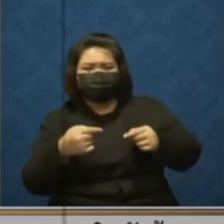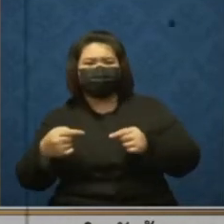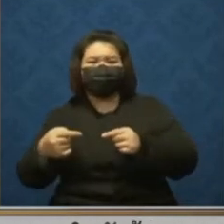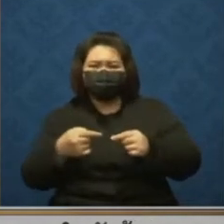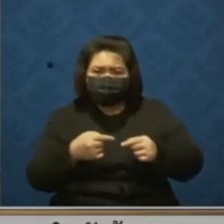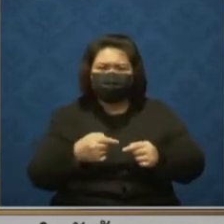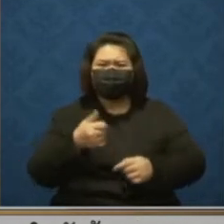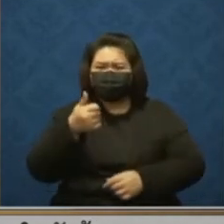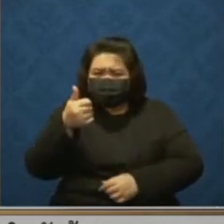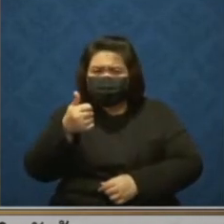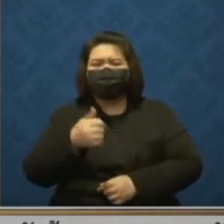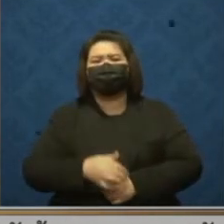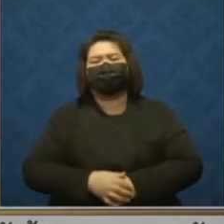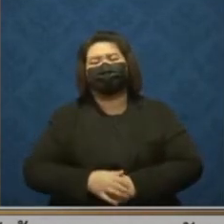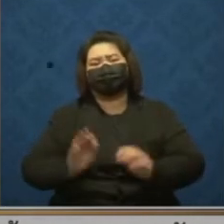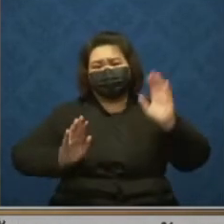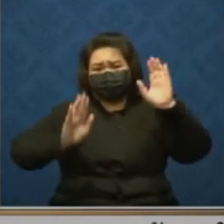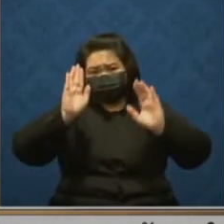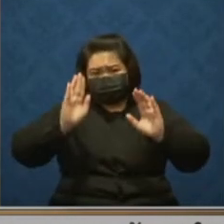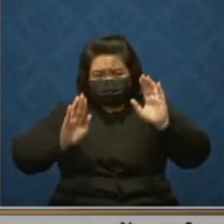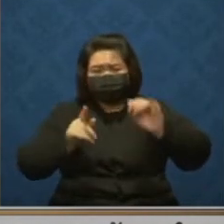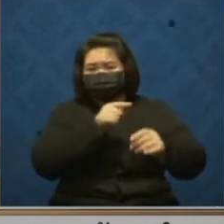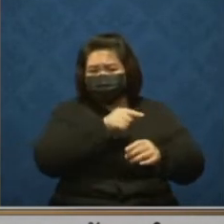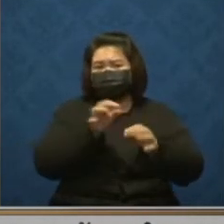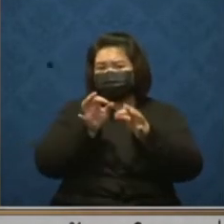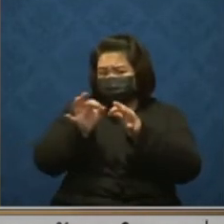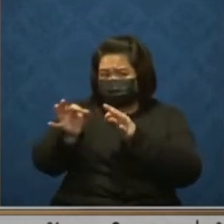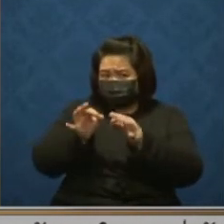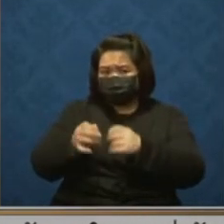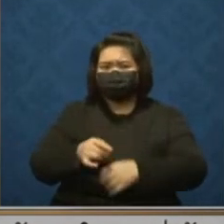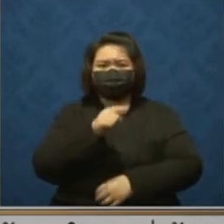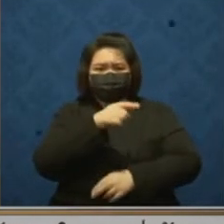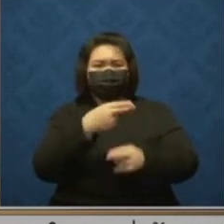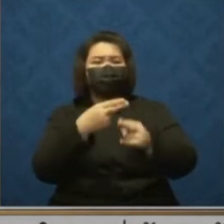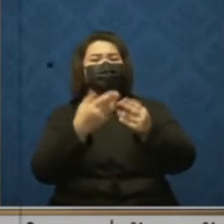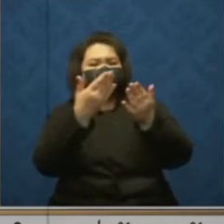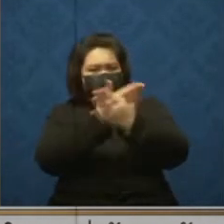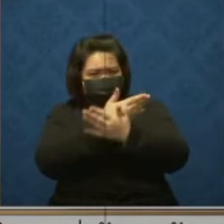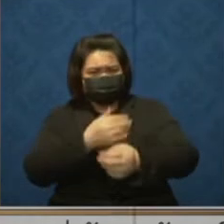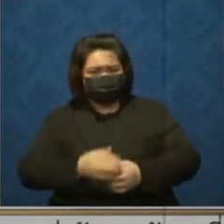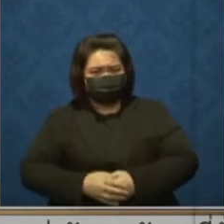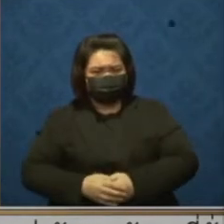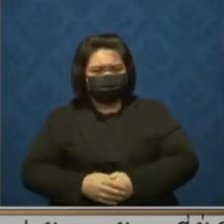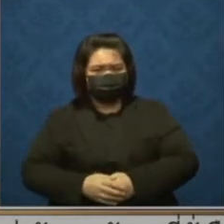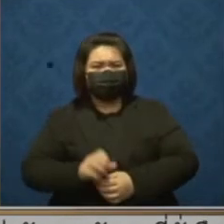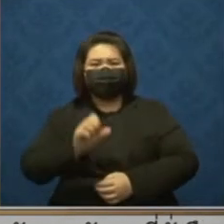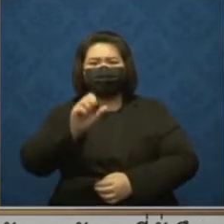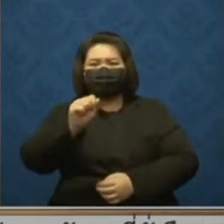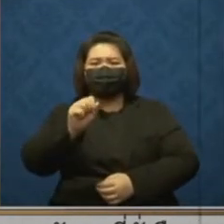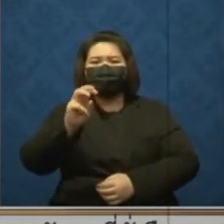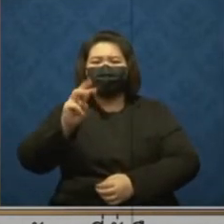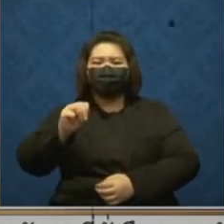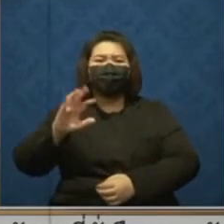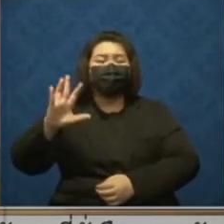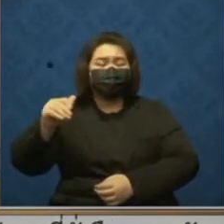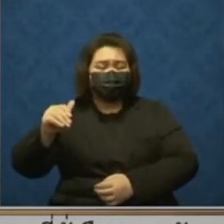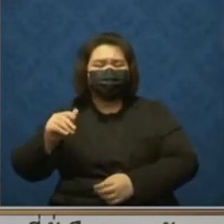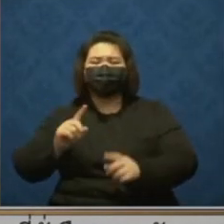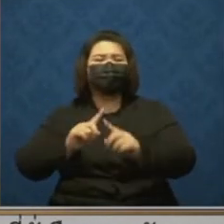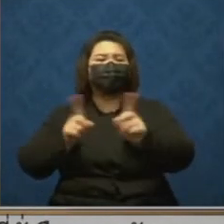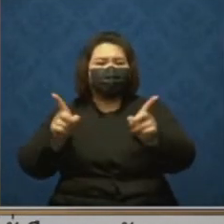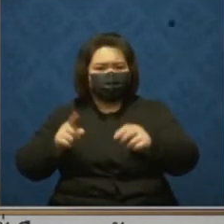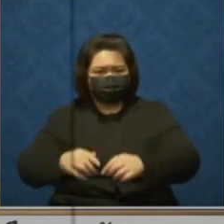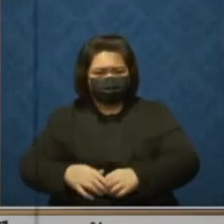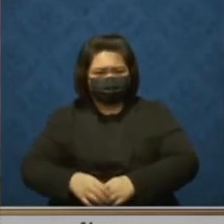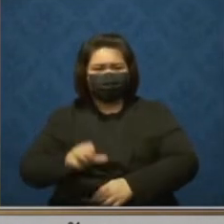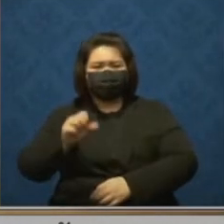ประชาธิปไตยเพราะฉะนั้นผมคิดว่าต้องไปเปลี่ยนชื่อครับจะใช้นะครับสภาความมั่นคงแห่งชาติเปลี่ยนเป็นสภา